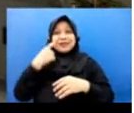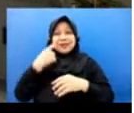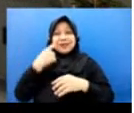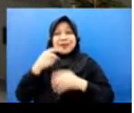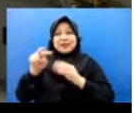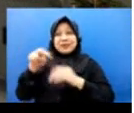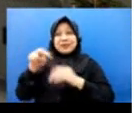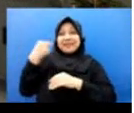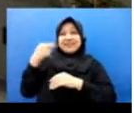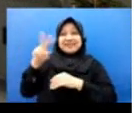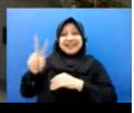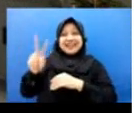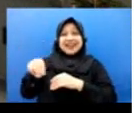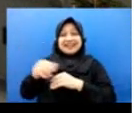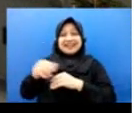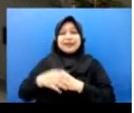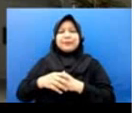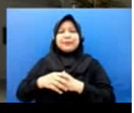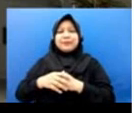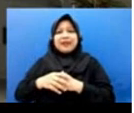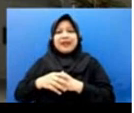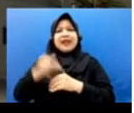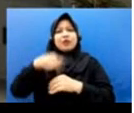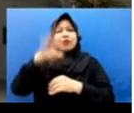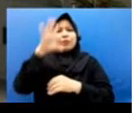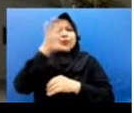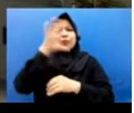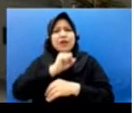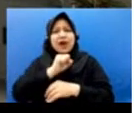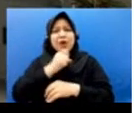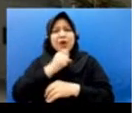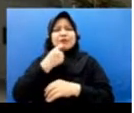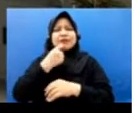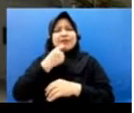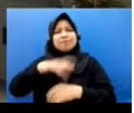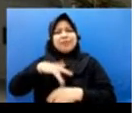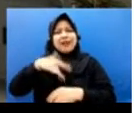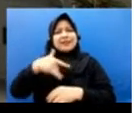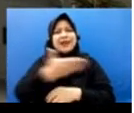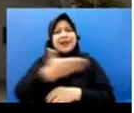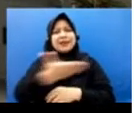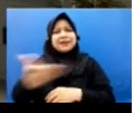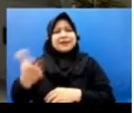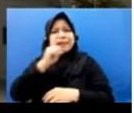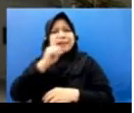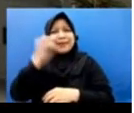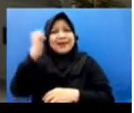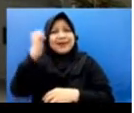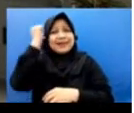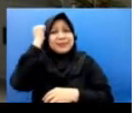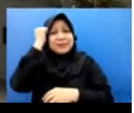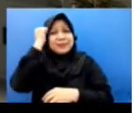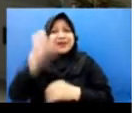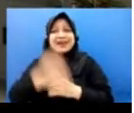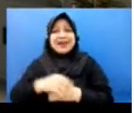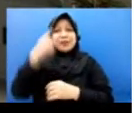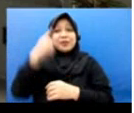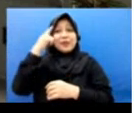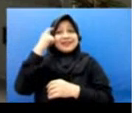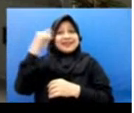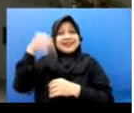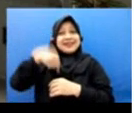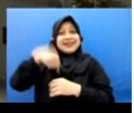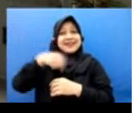kita refleksi untuk mengetahui bagaimana perasaan Bapak dan Ibu, apa yang Bapak dan Ibu sadari di pelajaran ini, dan juga mungkin